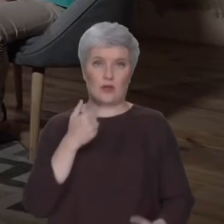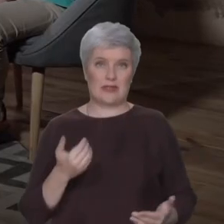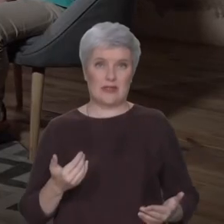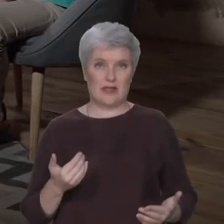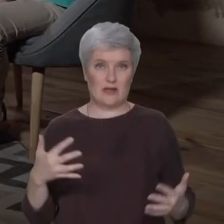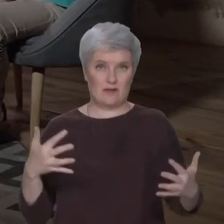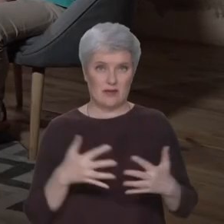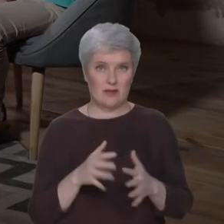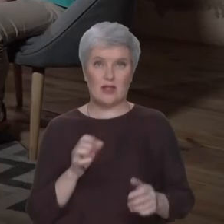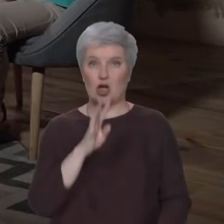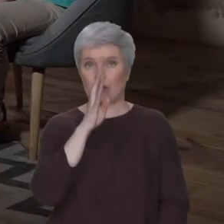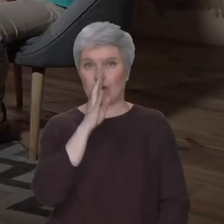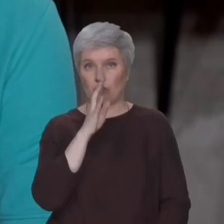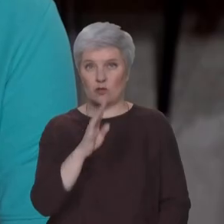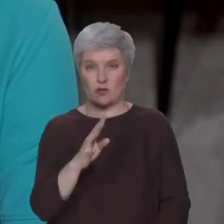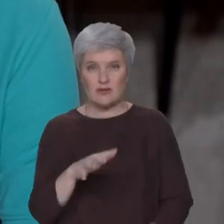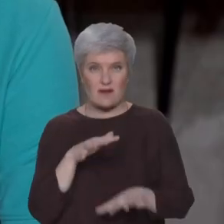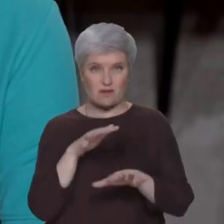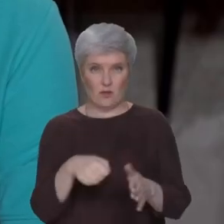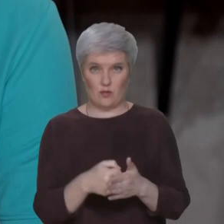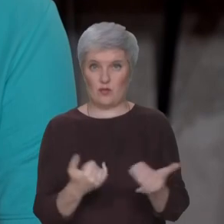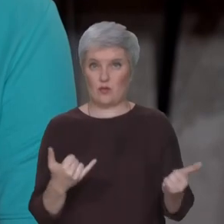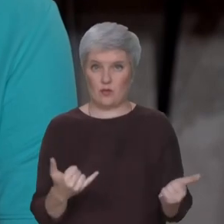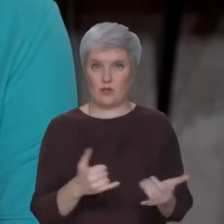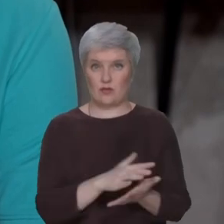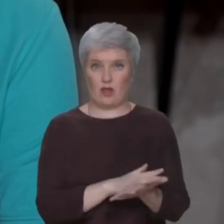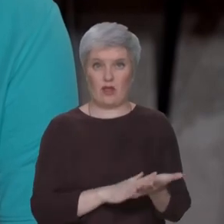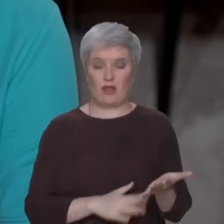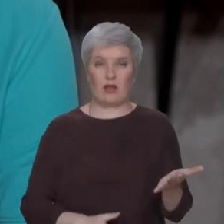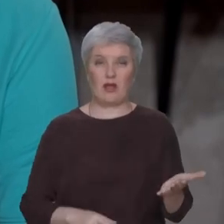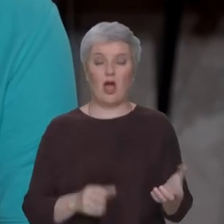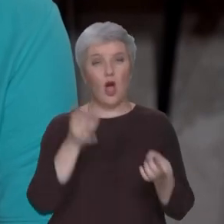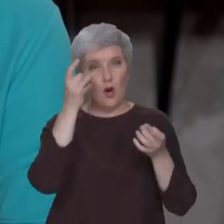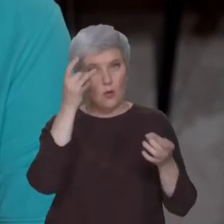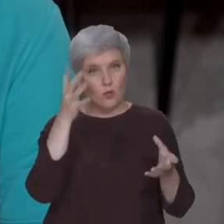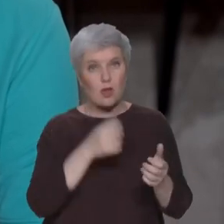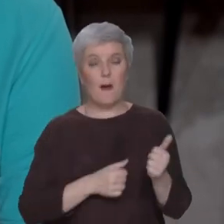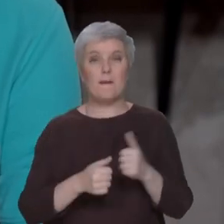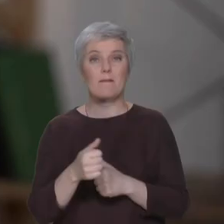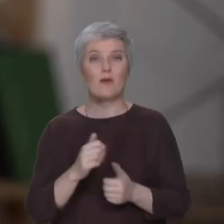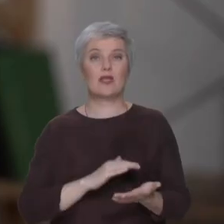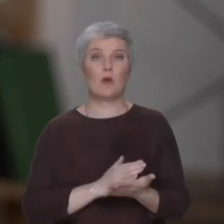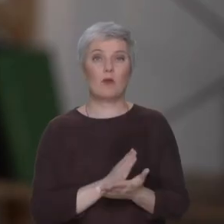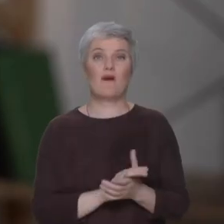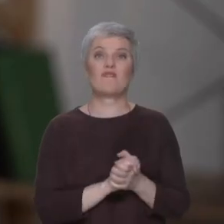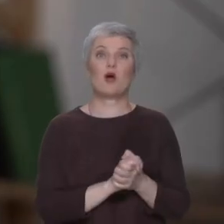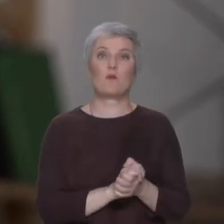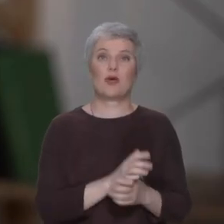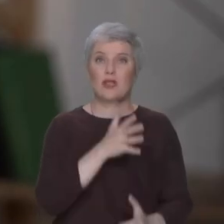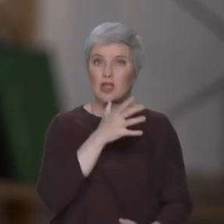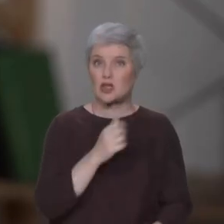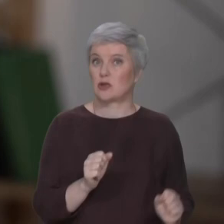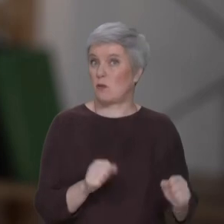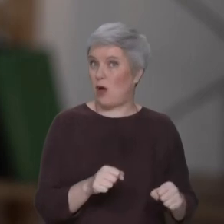місяці повномасштабного вторгнення вони досі є? Культура поза політикою в мирний час, мабуть, хоча це